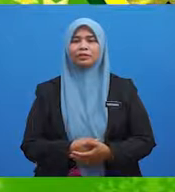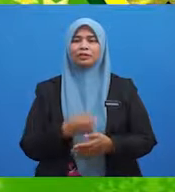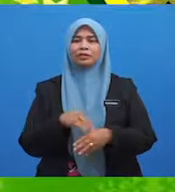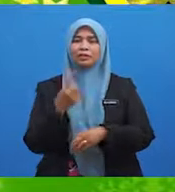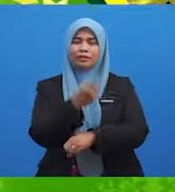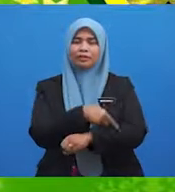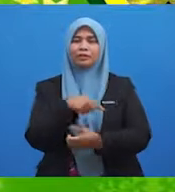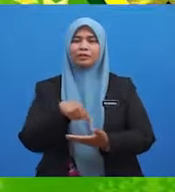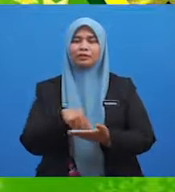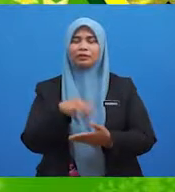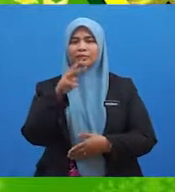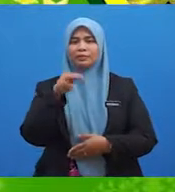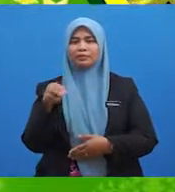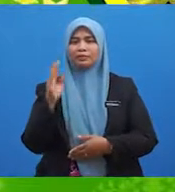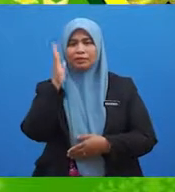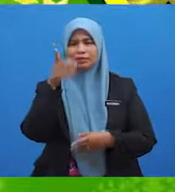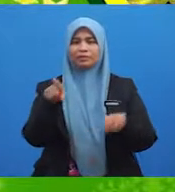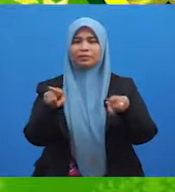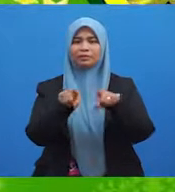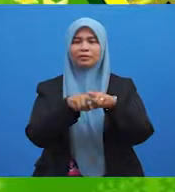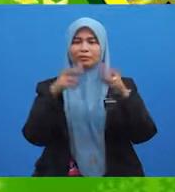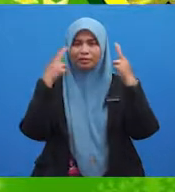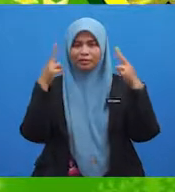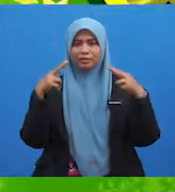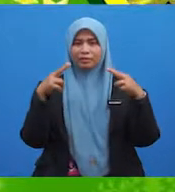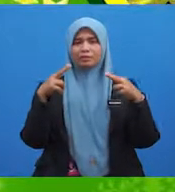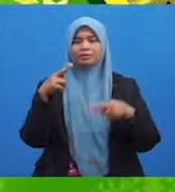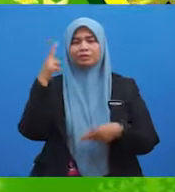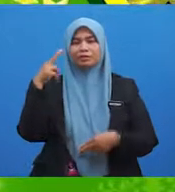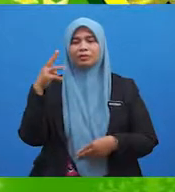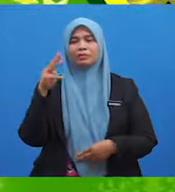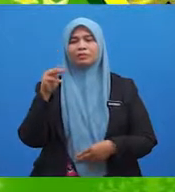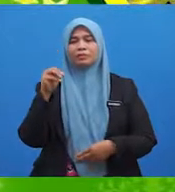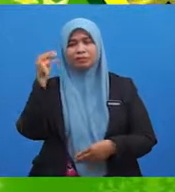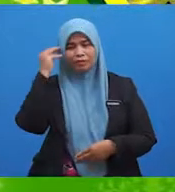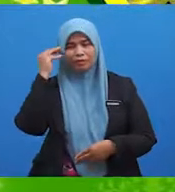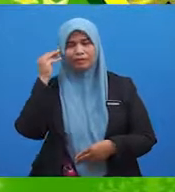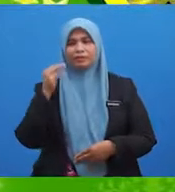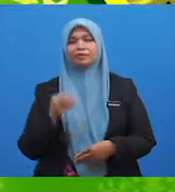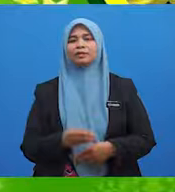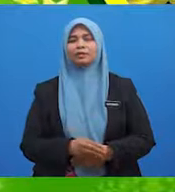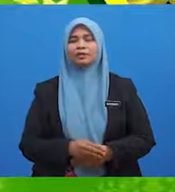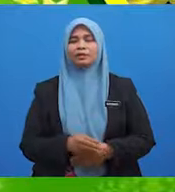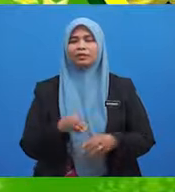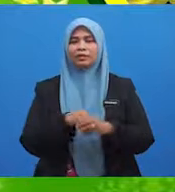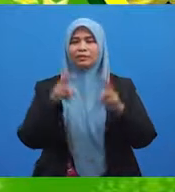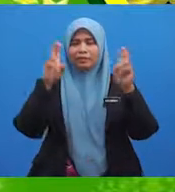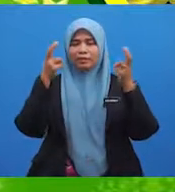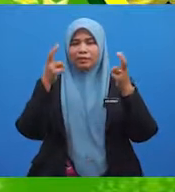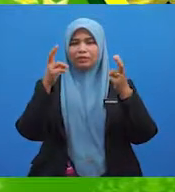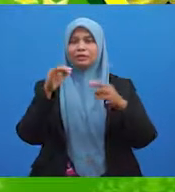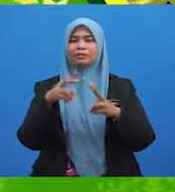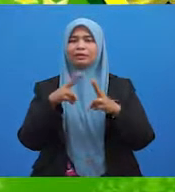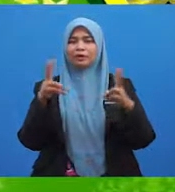ini, murid-murid akan bersama Ustaz, iaitu Ustaz Muhammad Izwan bin Abdul Kadir, dalam topik yang